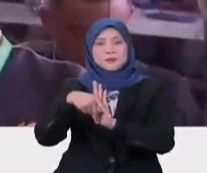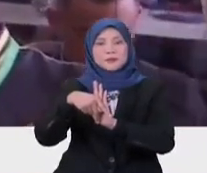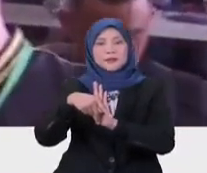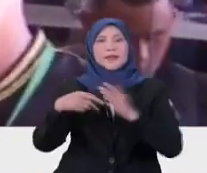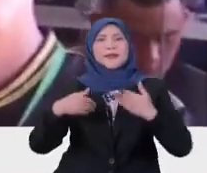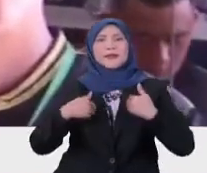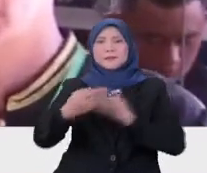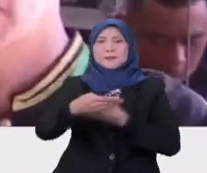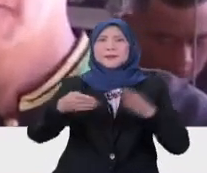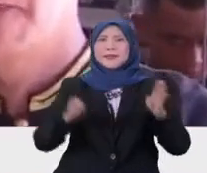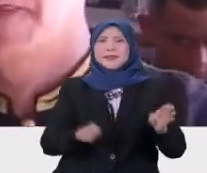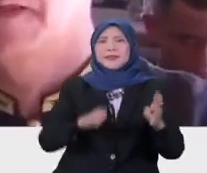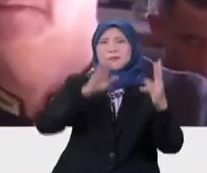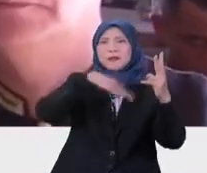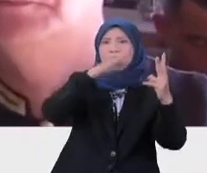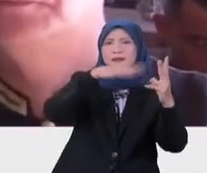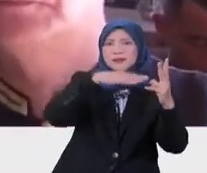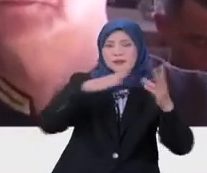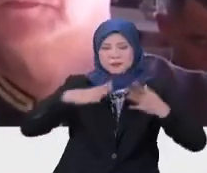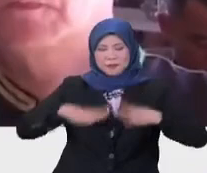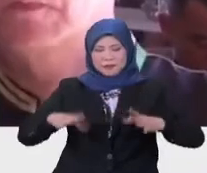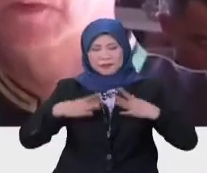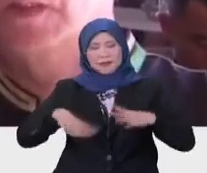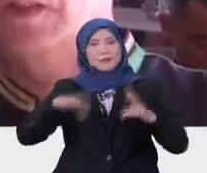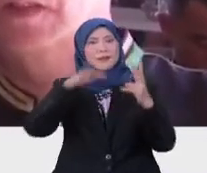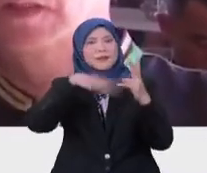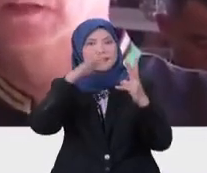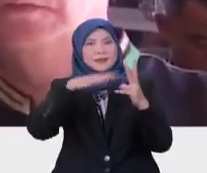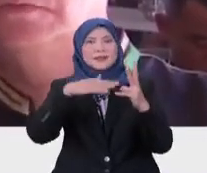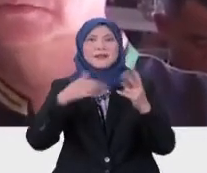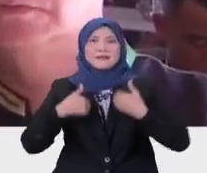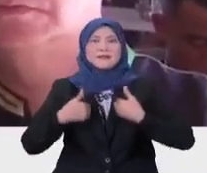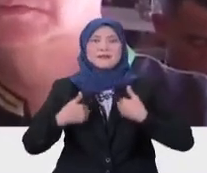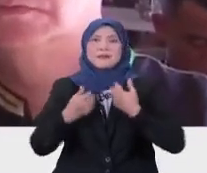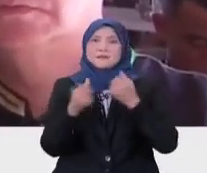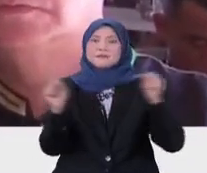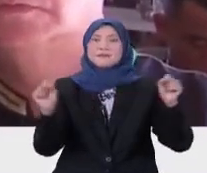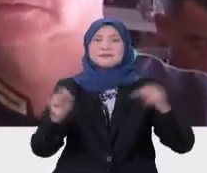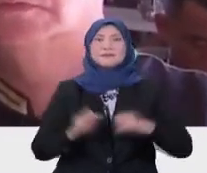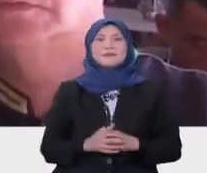bilik pengantin, pakaian pengantin dan juga